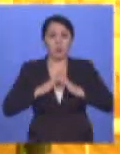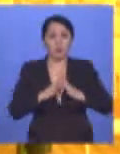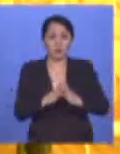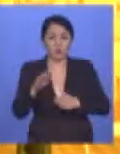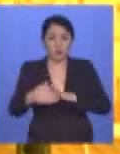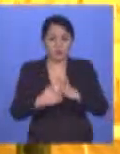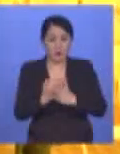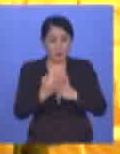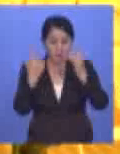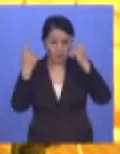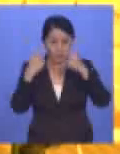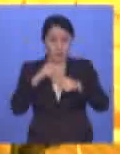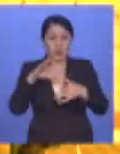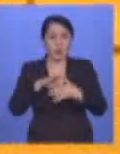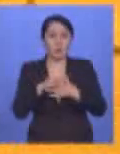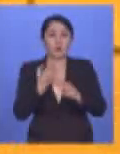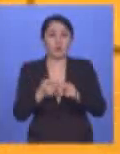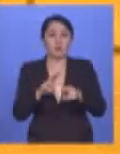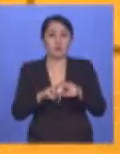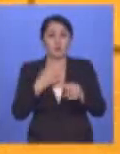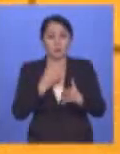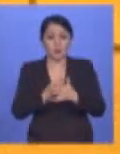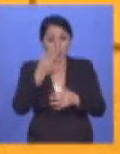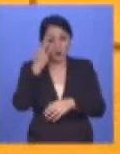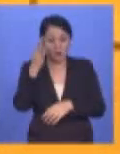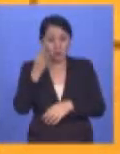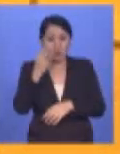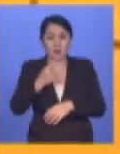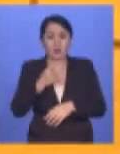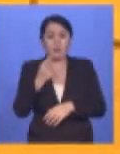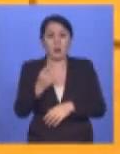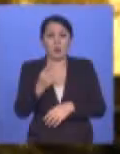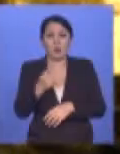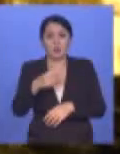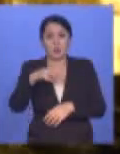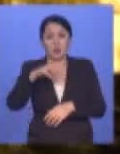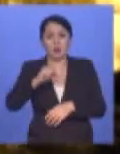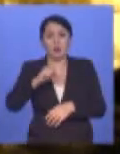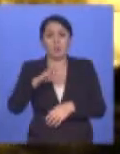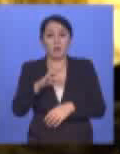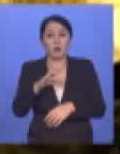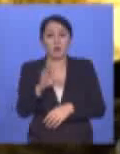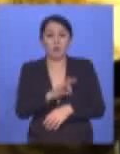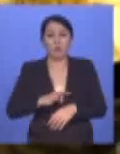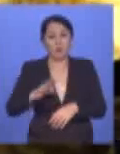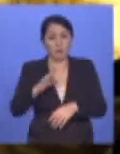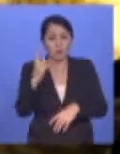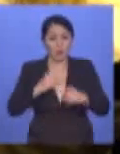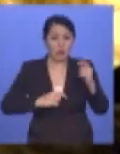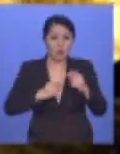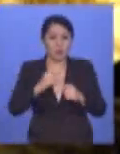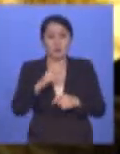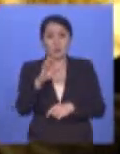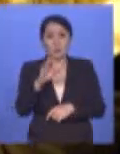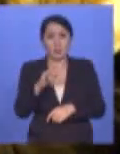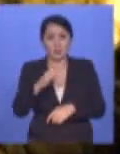заманауи технологиялармен танысып, сондай-ақ өз тәжірибелерімен бөлісті. Солардың қатарында Қамбар Махметов та бар. Ол бұл форумға Батыс Қазақстан